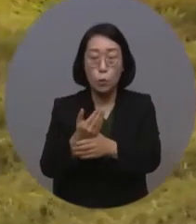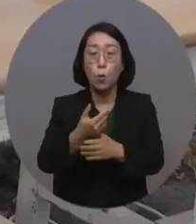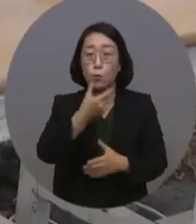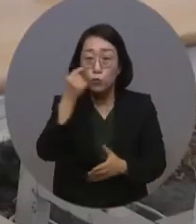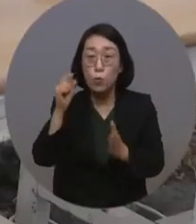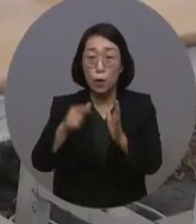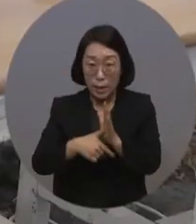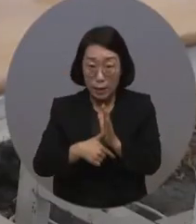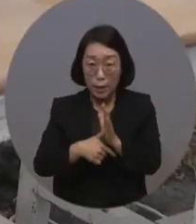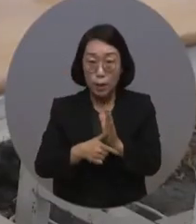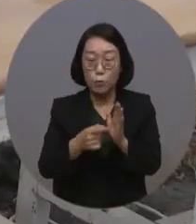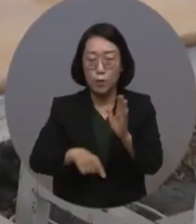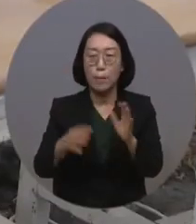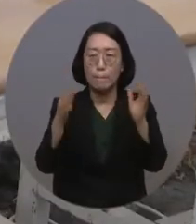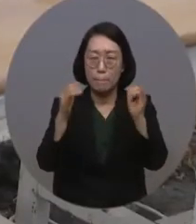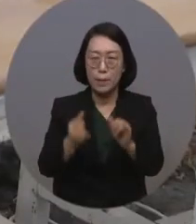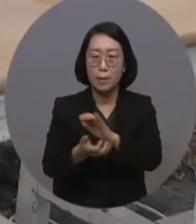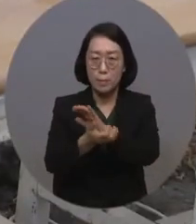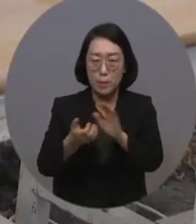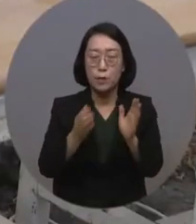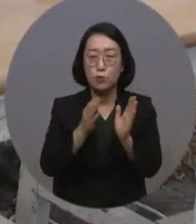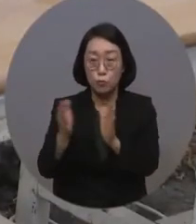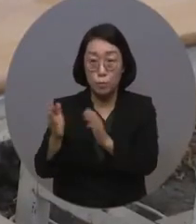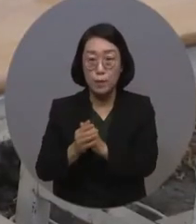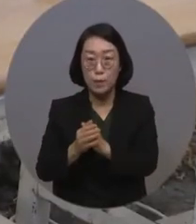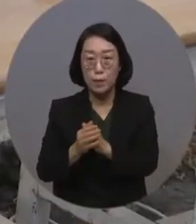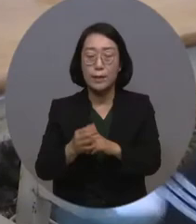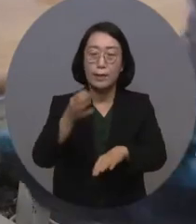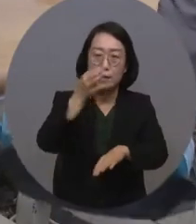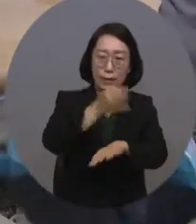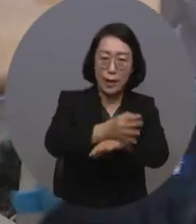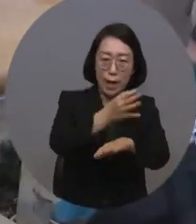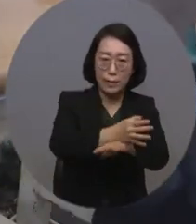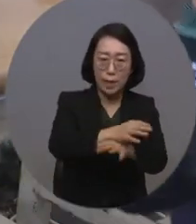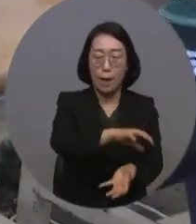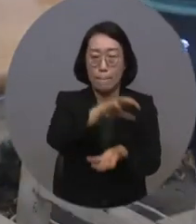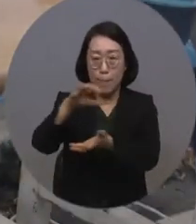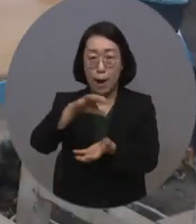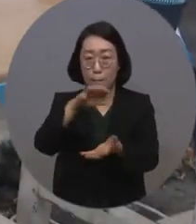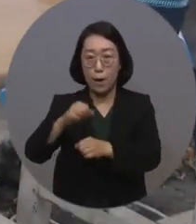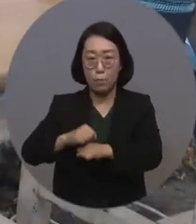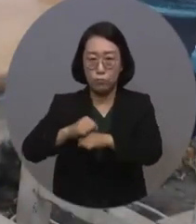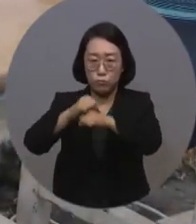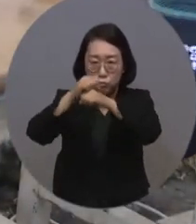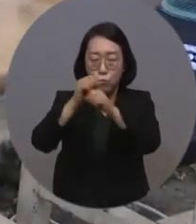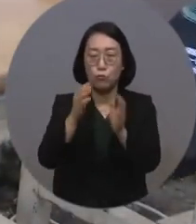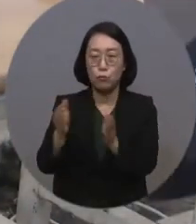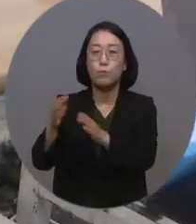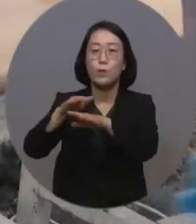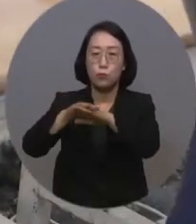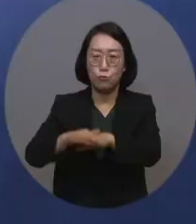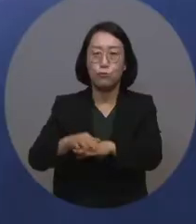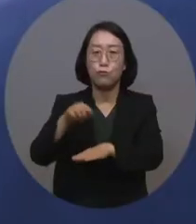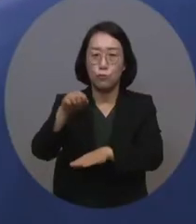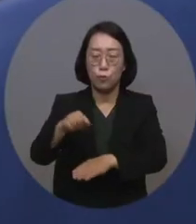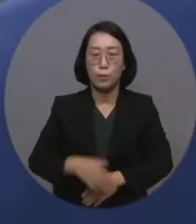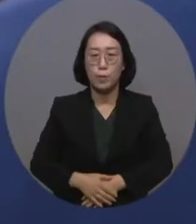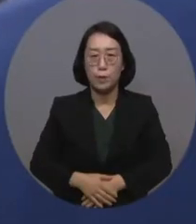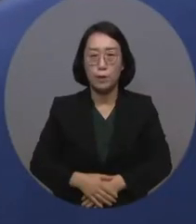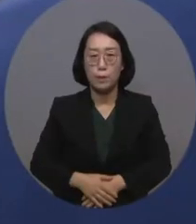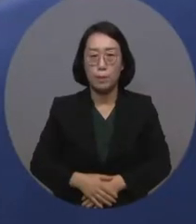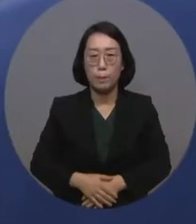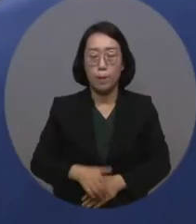위해 정부가 민간으로부터 일정 분량의 쌀을 시장 가격으로 매입해 비축하는 미곡입니다.